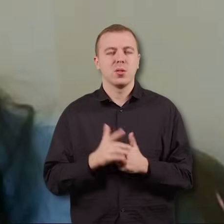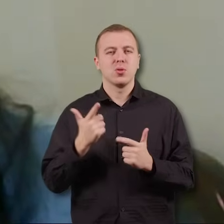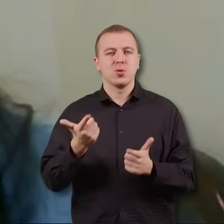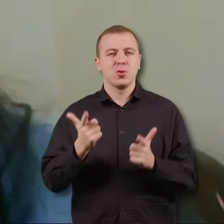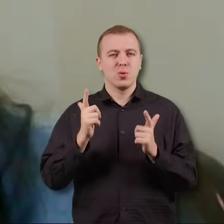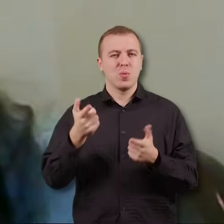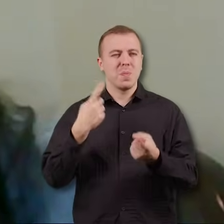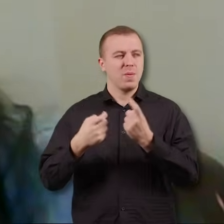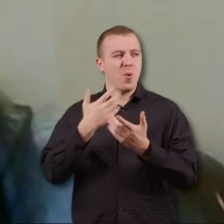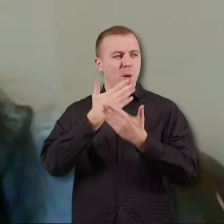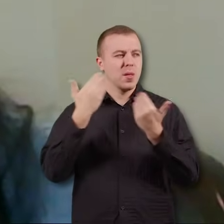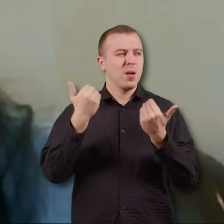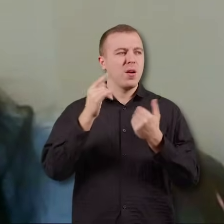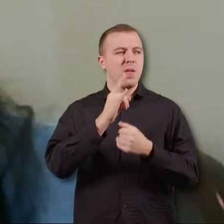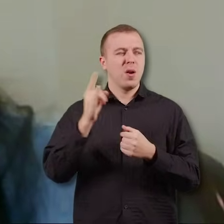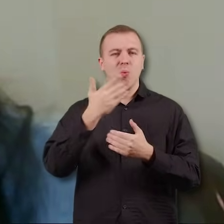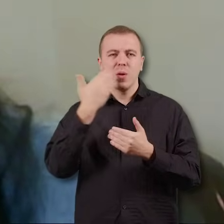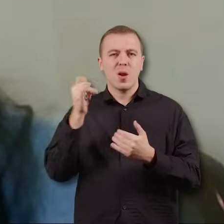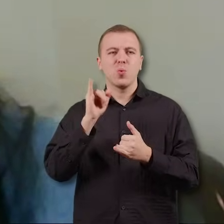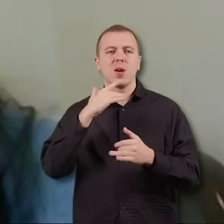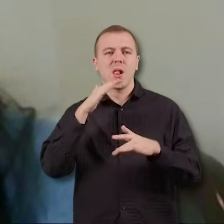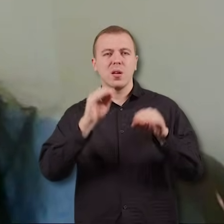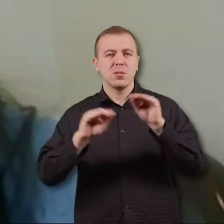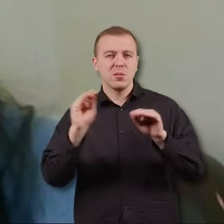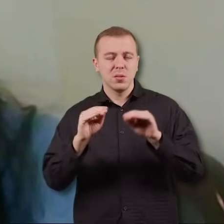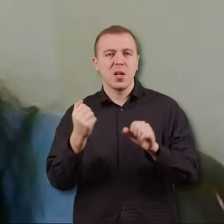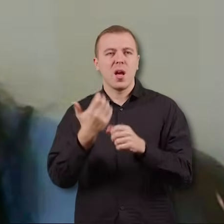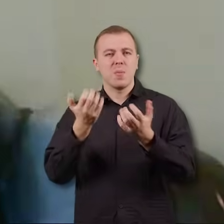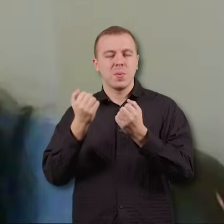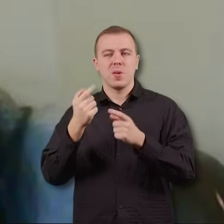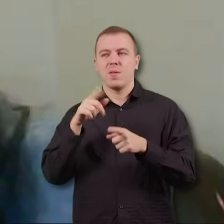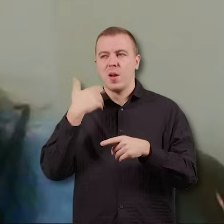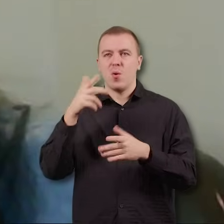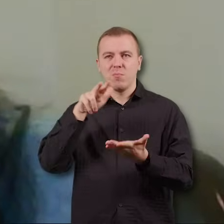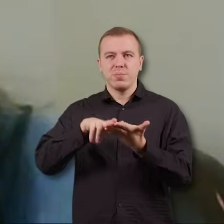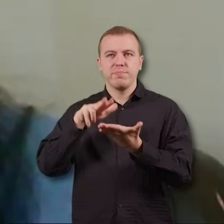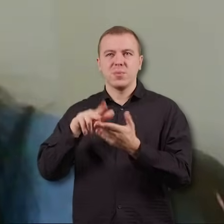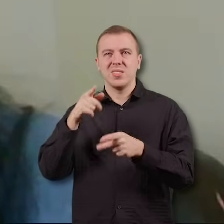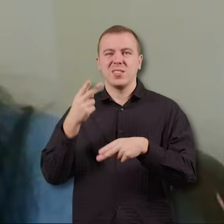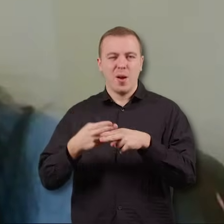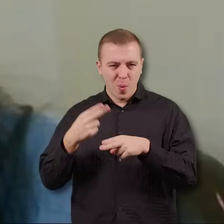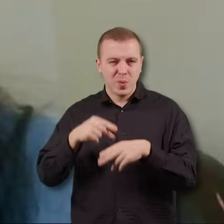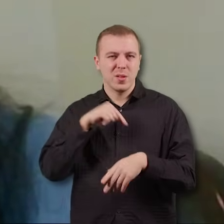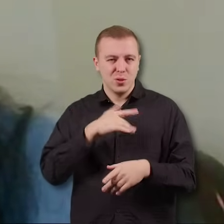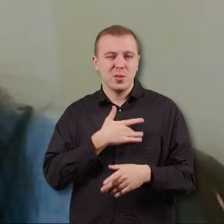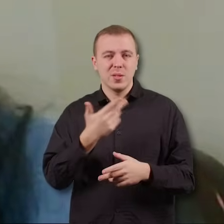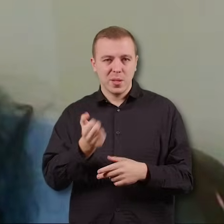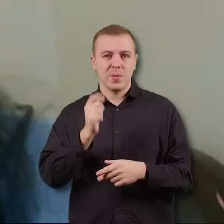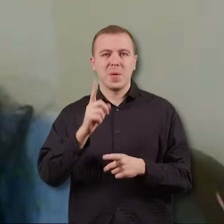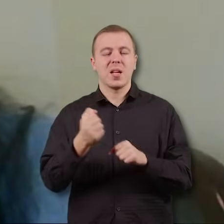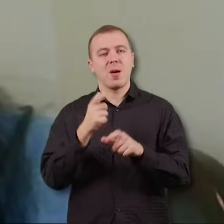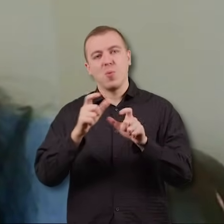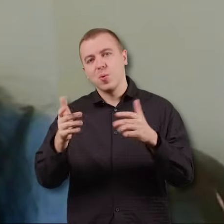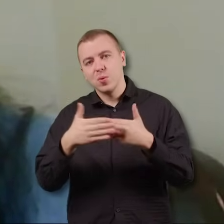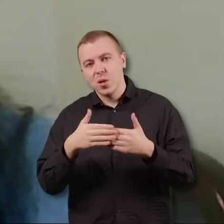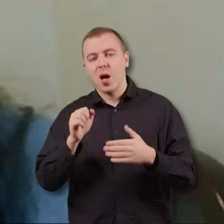nepritraukia tų, nėra tų vaikų, kur sudaryti tas klases ir reikia kartais priimti skausmingus sprendimus, kad mokyklą arba uždaryti,